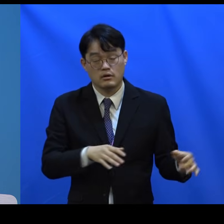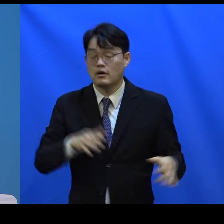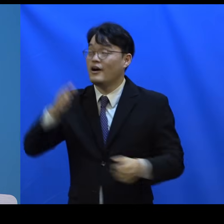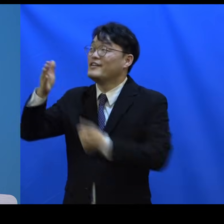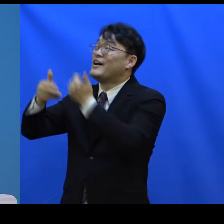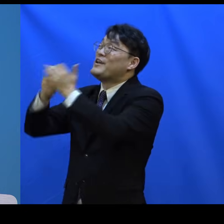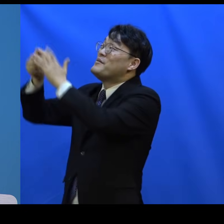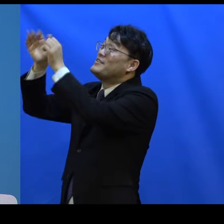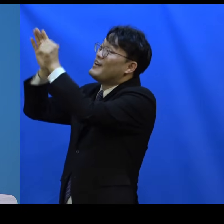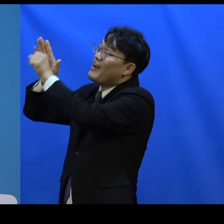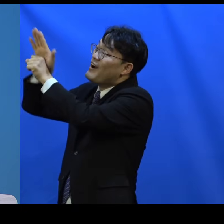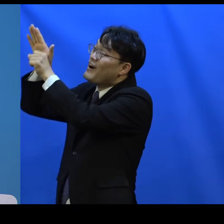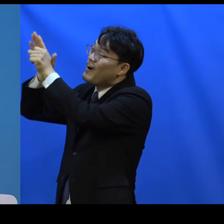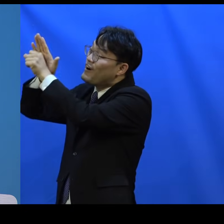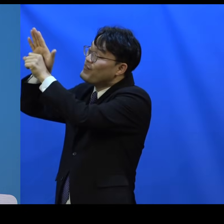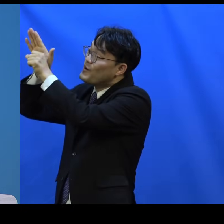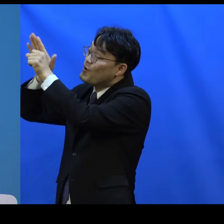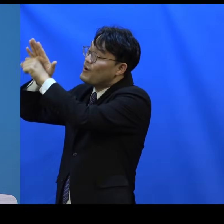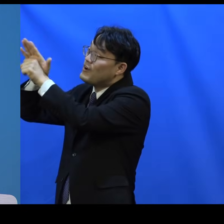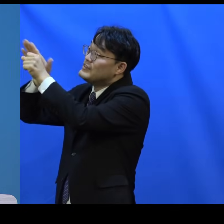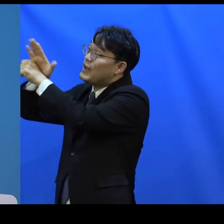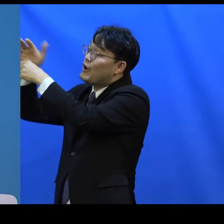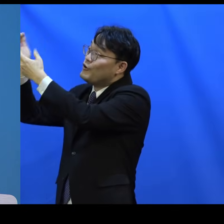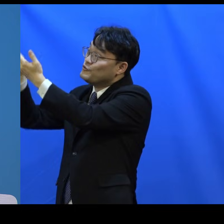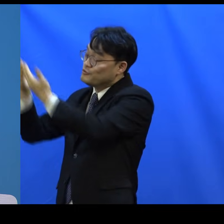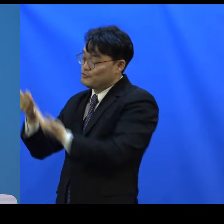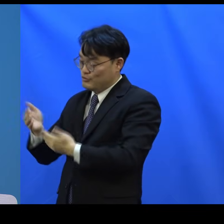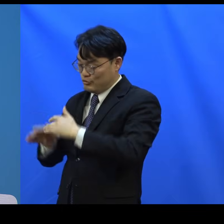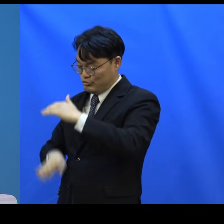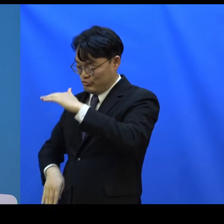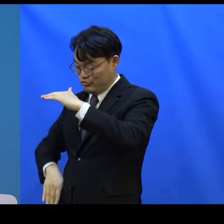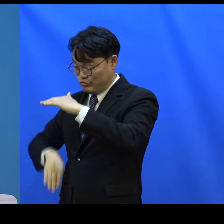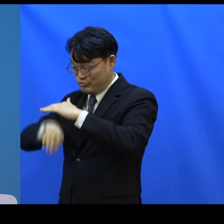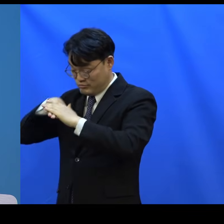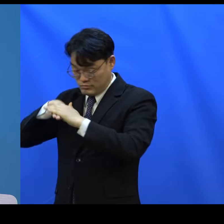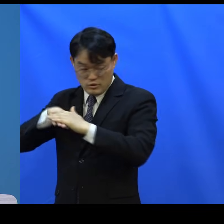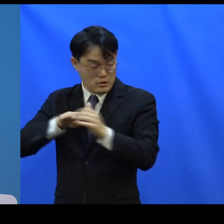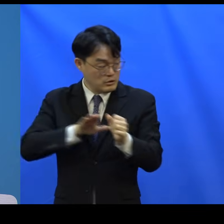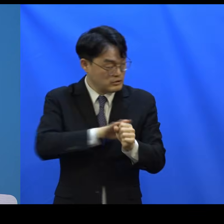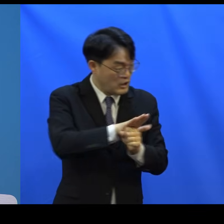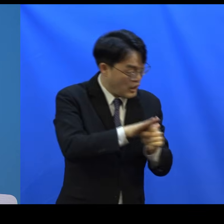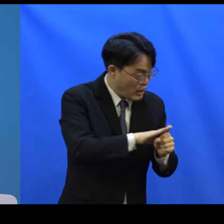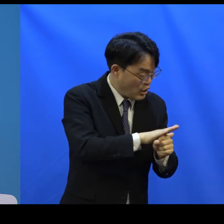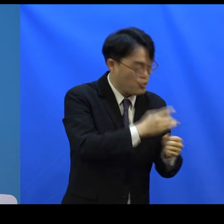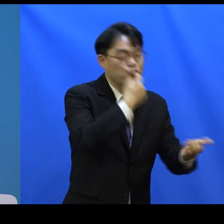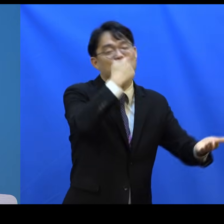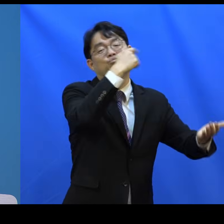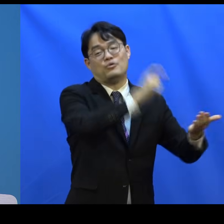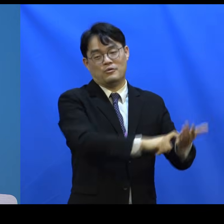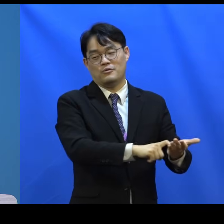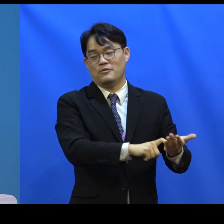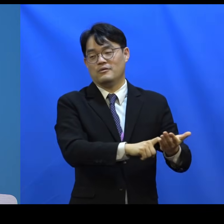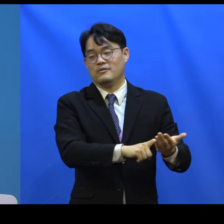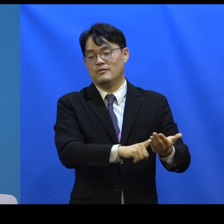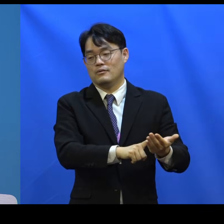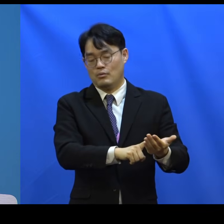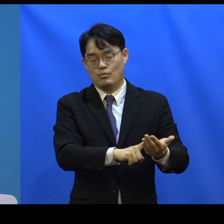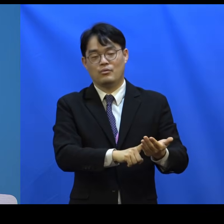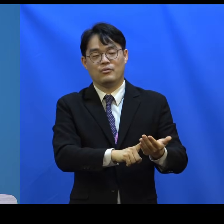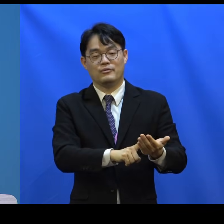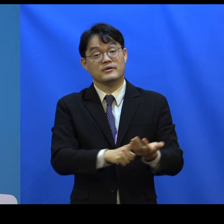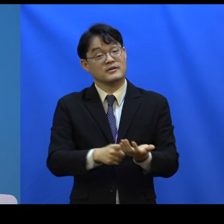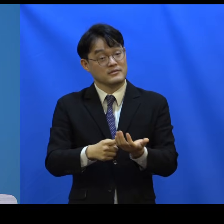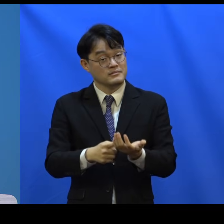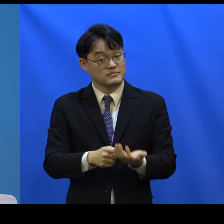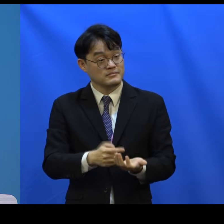사람을 사랑할 힘을 하나님의 사랑한 우리에게 주신다는 거예요. 이게 놀라운 신비죠, 여러분. 그래서 오늘 우리가